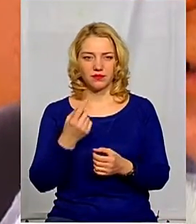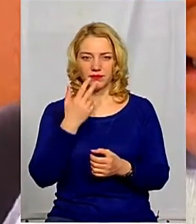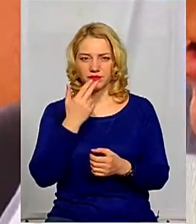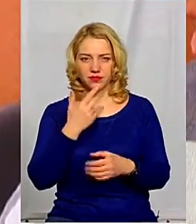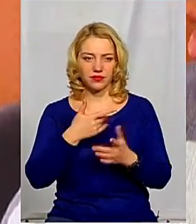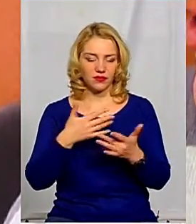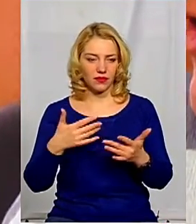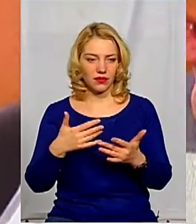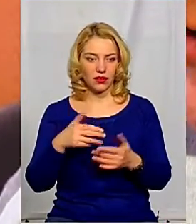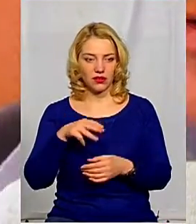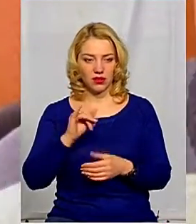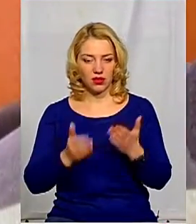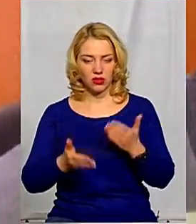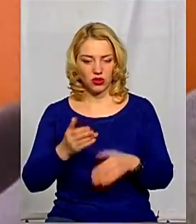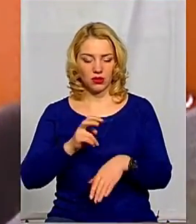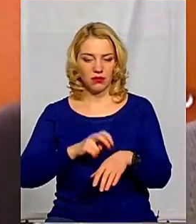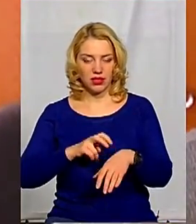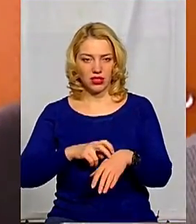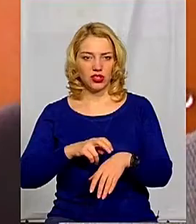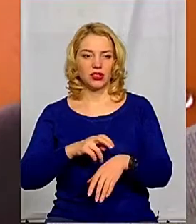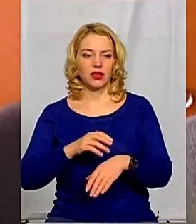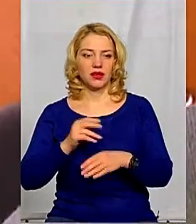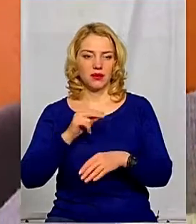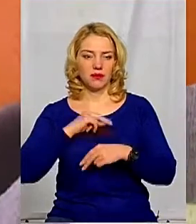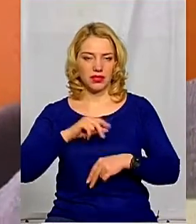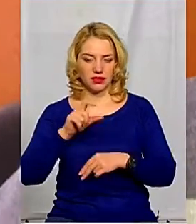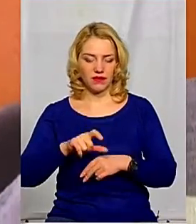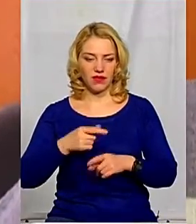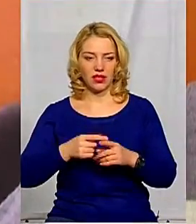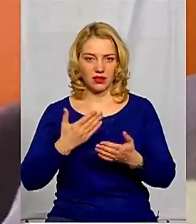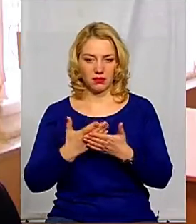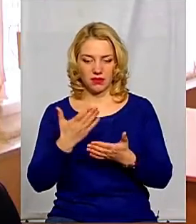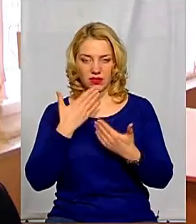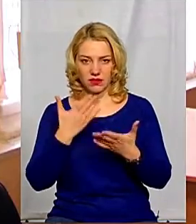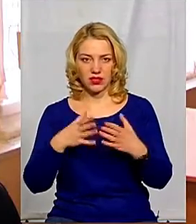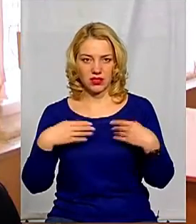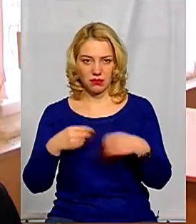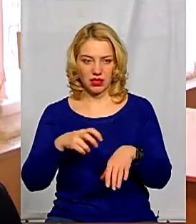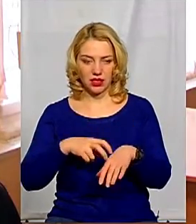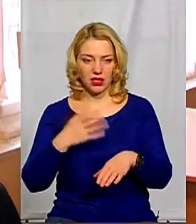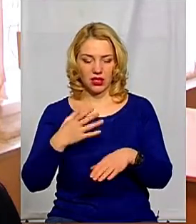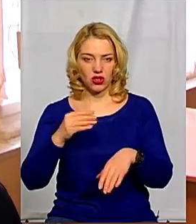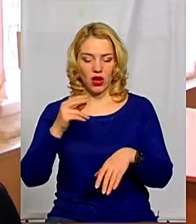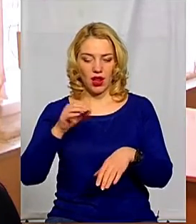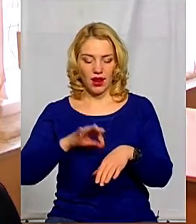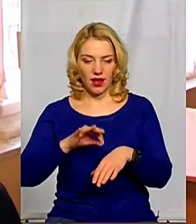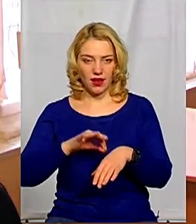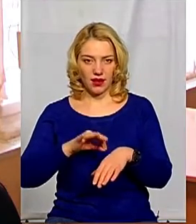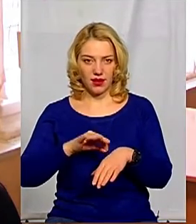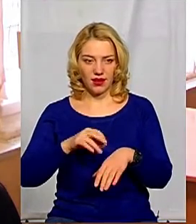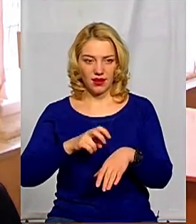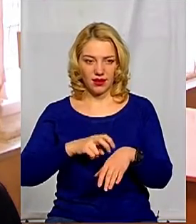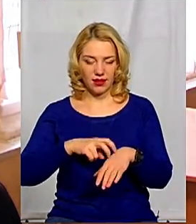якщо медичний працівник первинної допомоги, ви звернулись до сімейного лікаря, і якщо лікар запідозрив, він